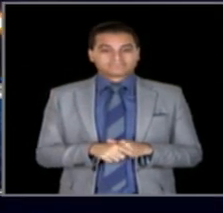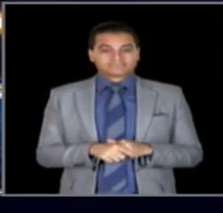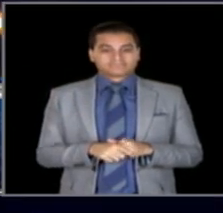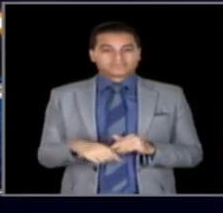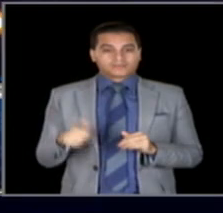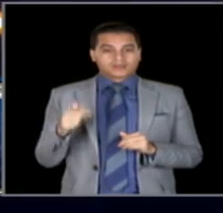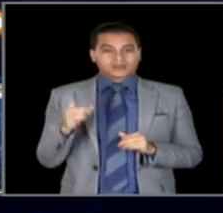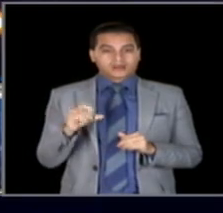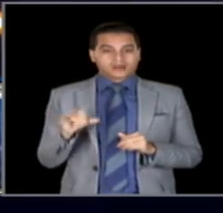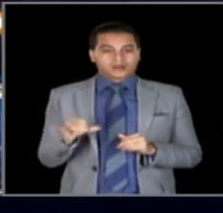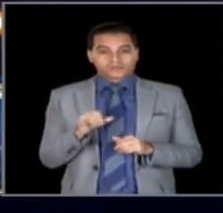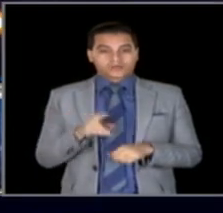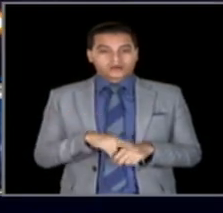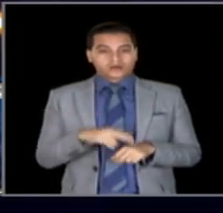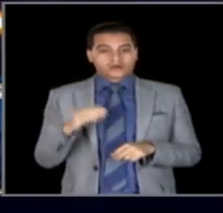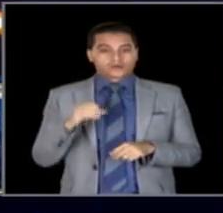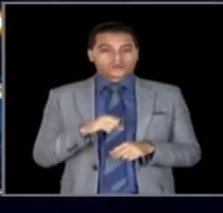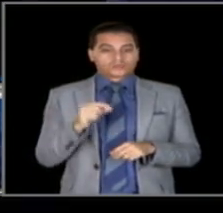أروى هودة.